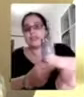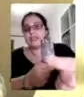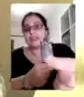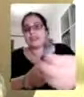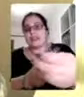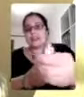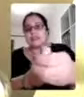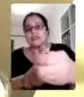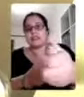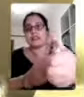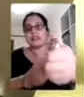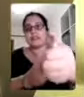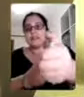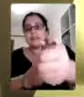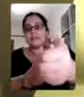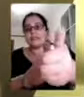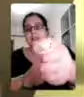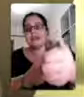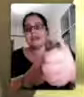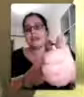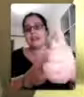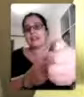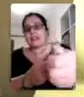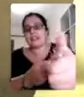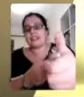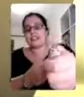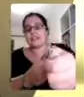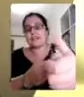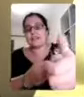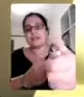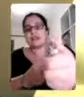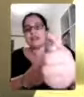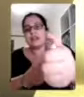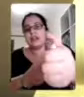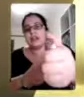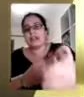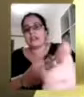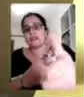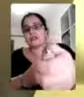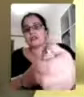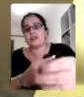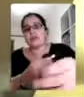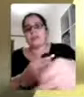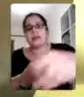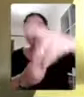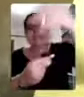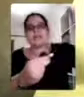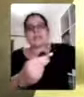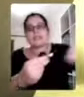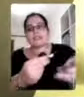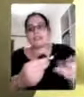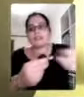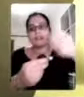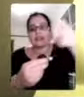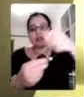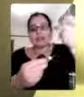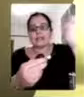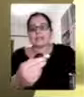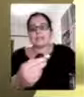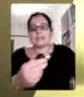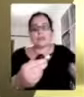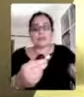pipoyu bunlarla yakarlarmış. Yine benzinle. Yani şimdi içerisinde benzin yok. Yakıyorsunuz böyle bir alev şeklinde.